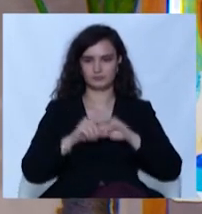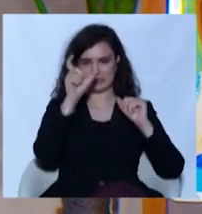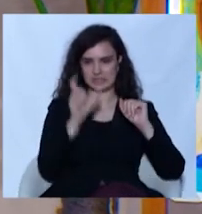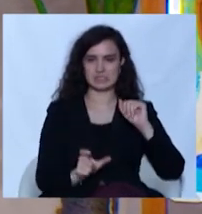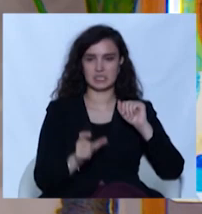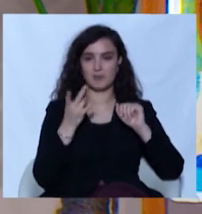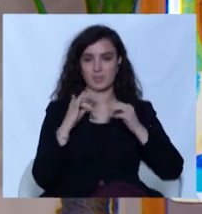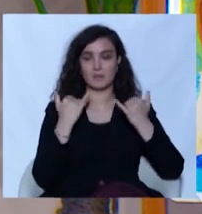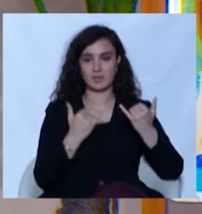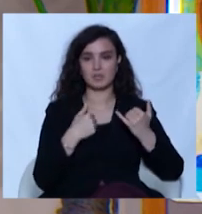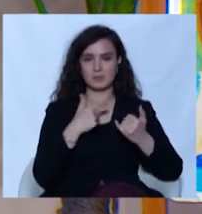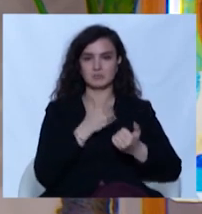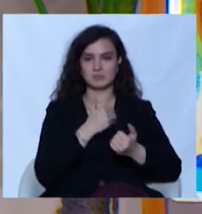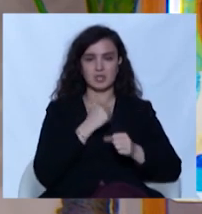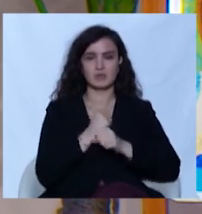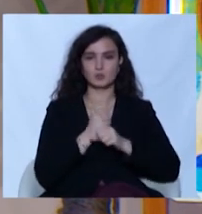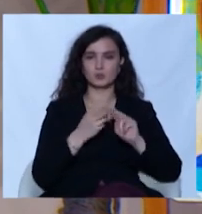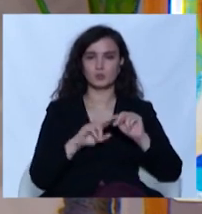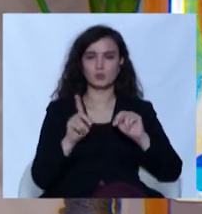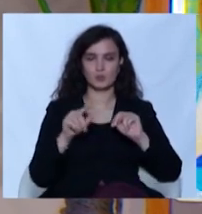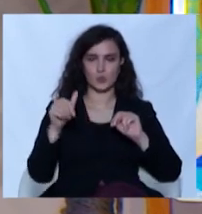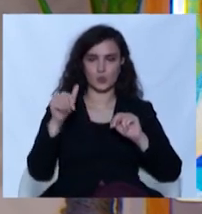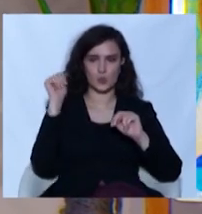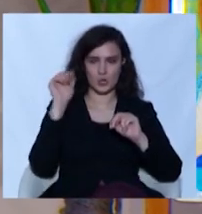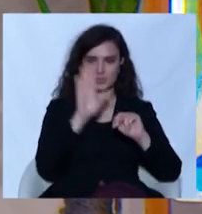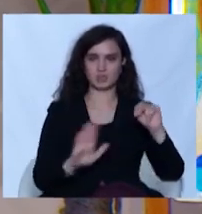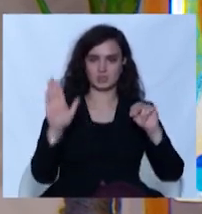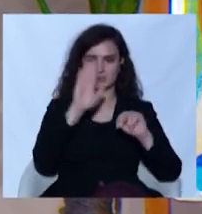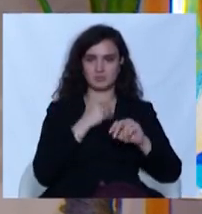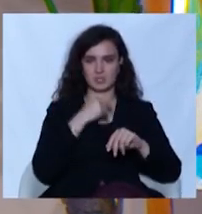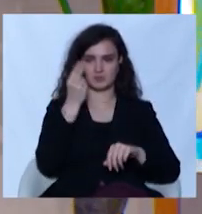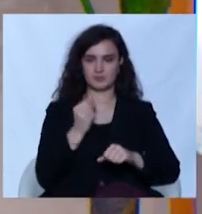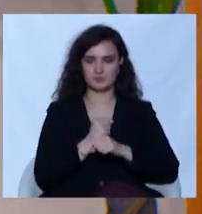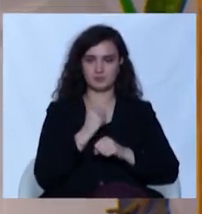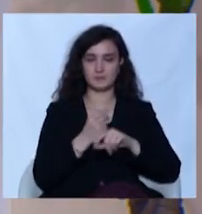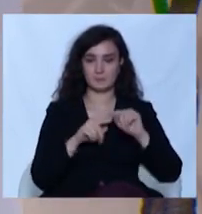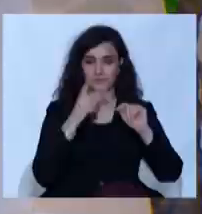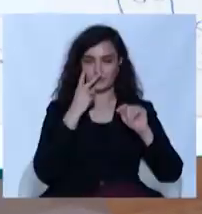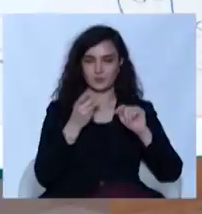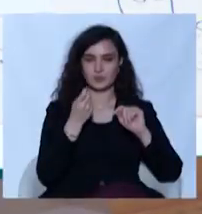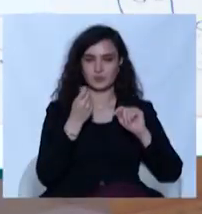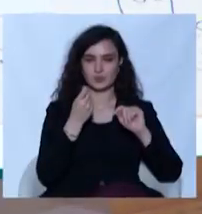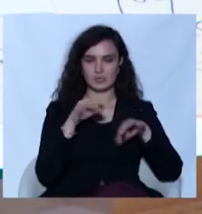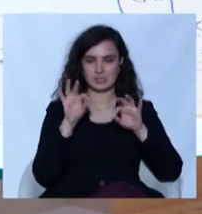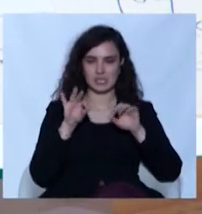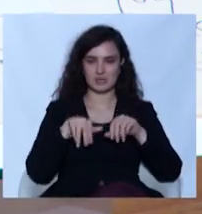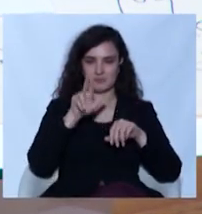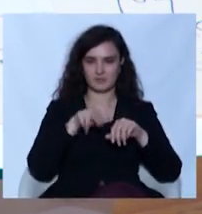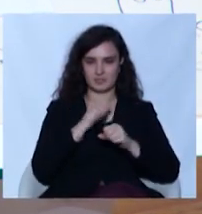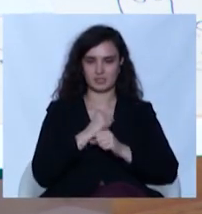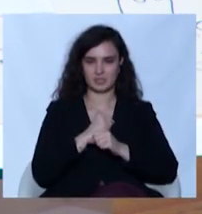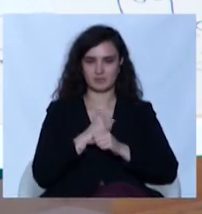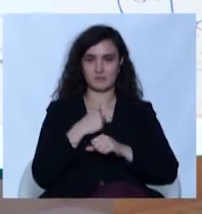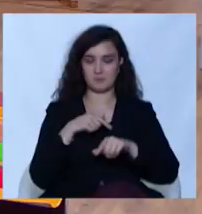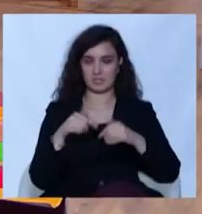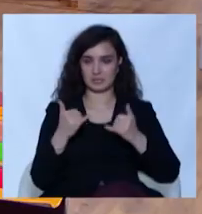გრძელია, მაგრამ ეხა ეს მე იმიტომ გავაკეთე, რომ უკან მინდა გავუკეთო ფონი. ეხა ამას გაგიკეთებთ ცოტა საღებავით. მე